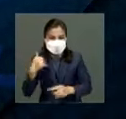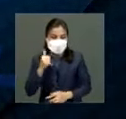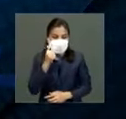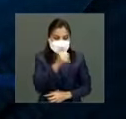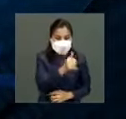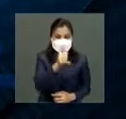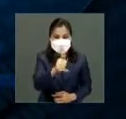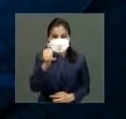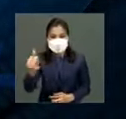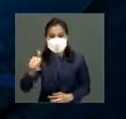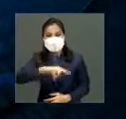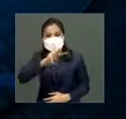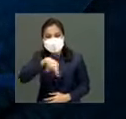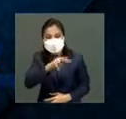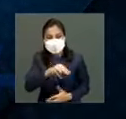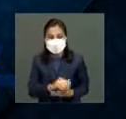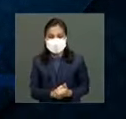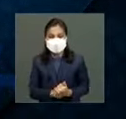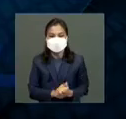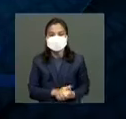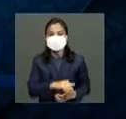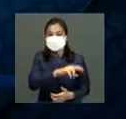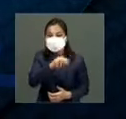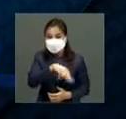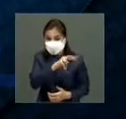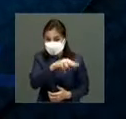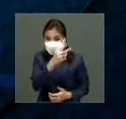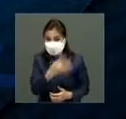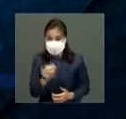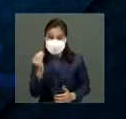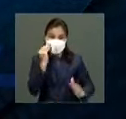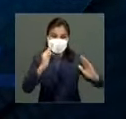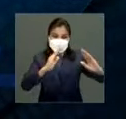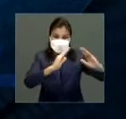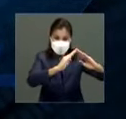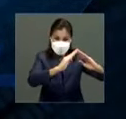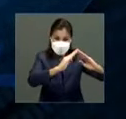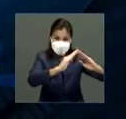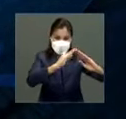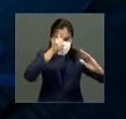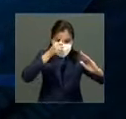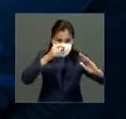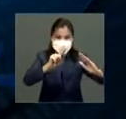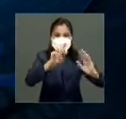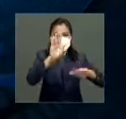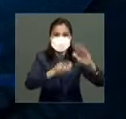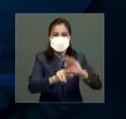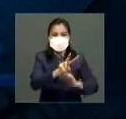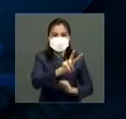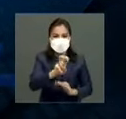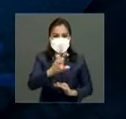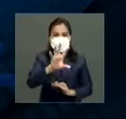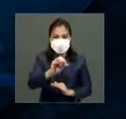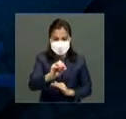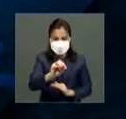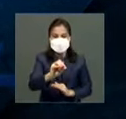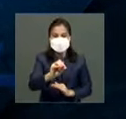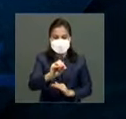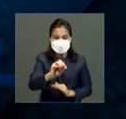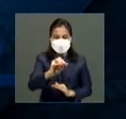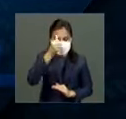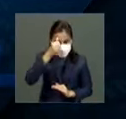นะครับส่งตัวอย่างผู้ตรวจนะครับเข้าไปในตามบ้านเลยวันหนึ่งต้องตรวจประมาณสัก250ตัวอย่างนะครับ